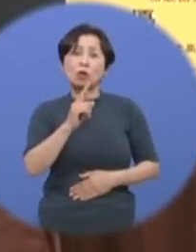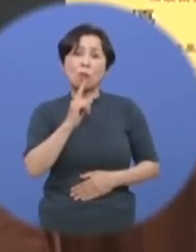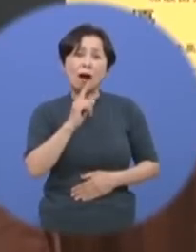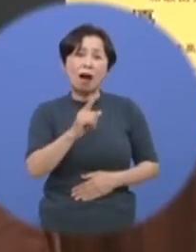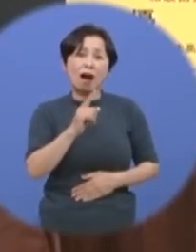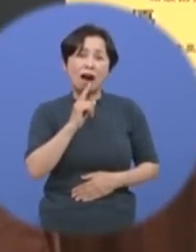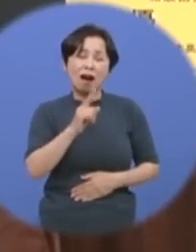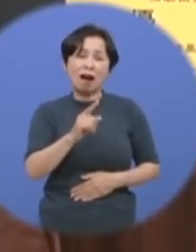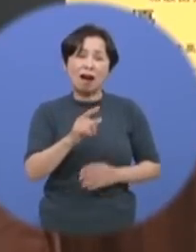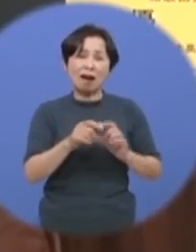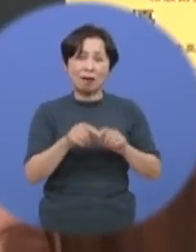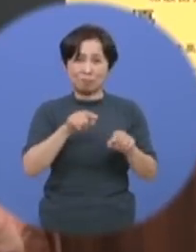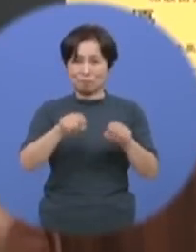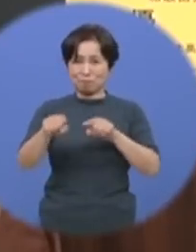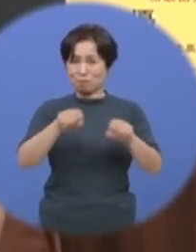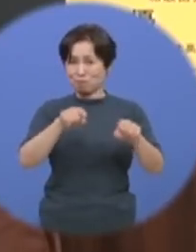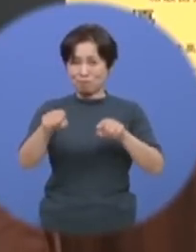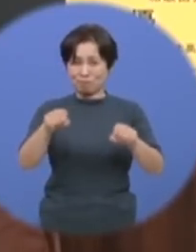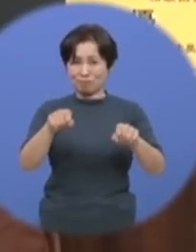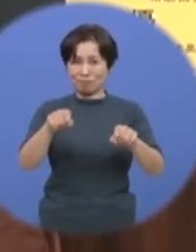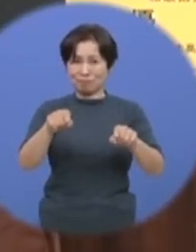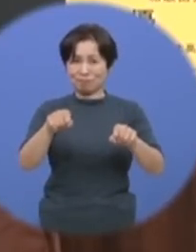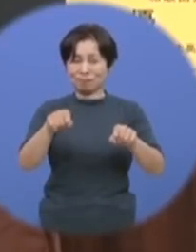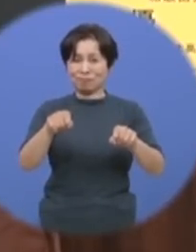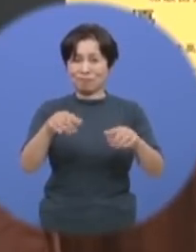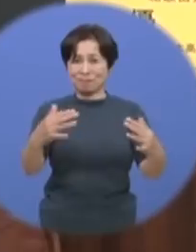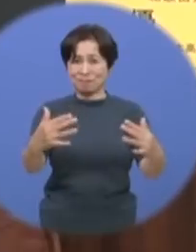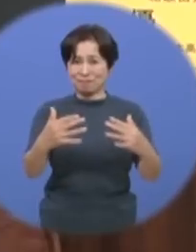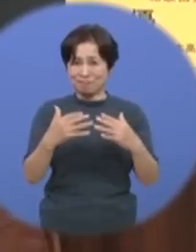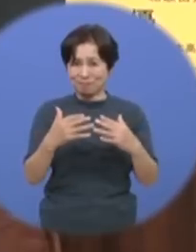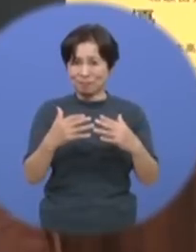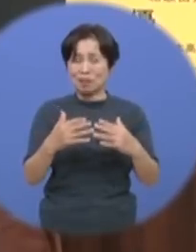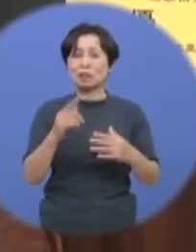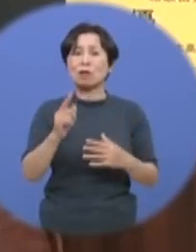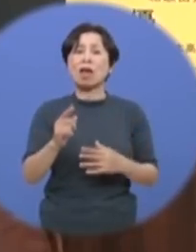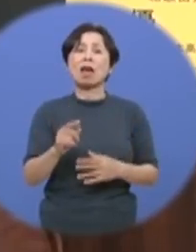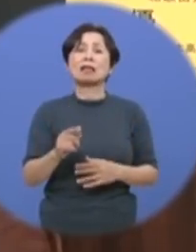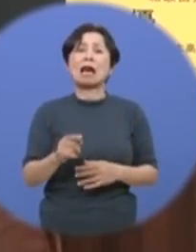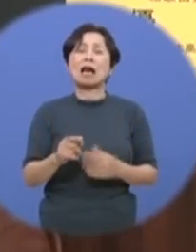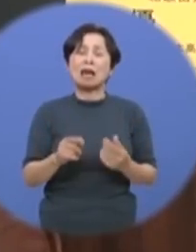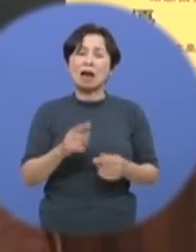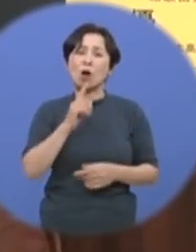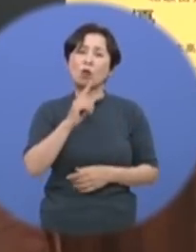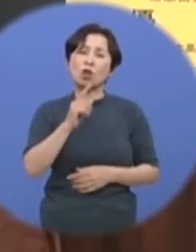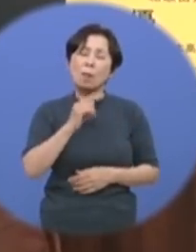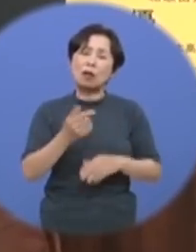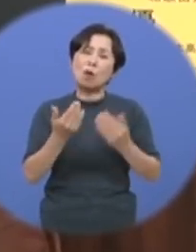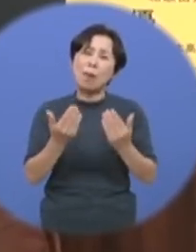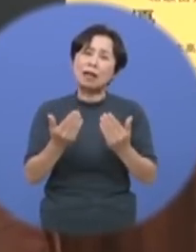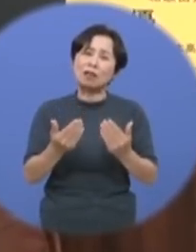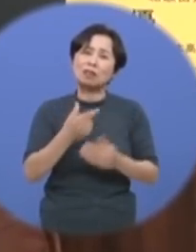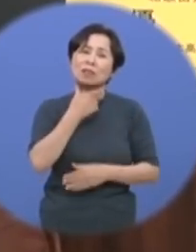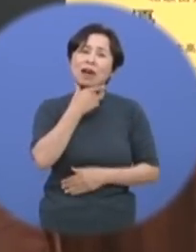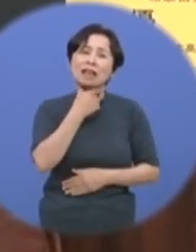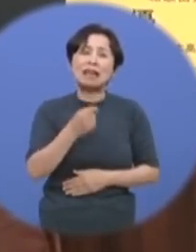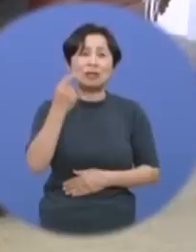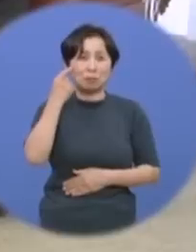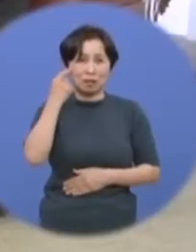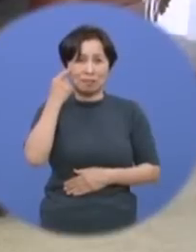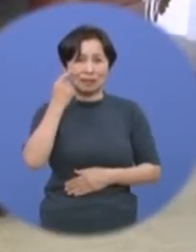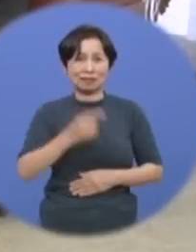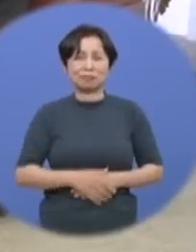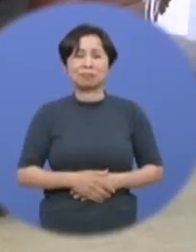選手オーガスって言いますか惹きつけるって言うやっぱりそういう言葉の勉強を色々としてほしいなと思うんですけど